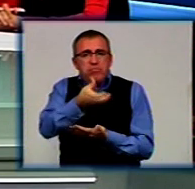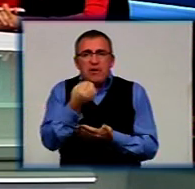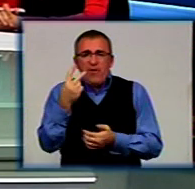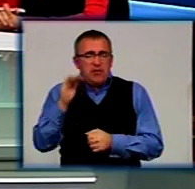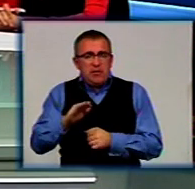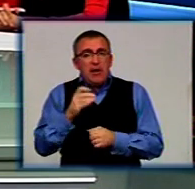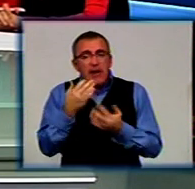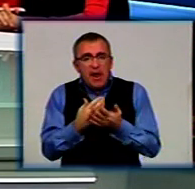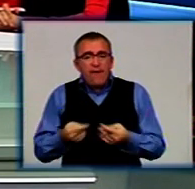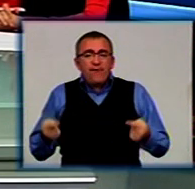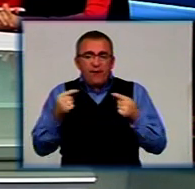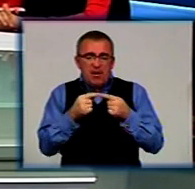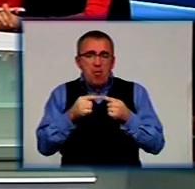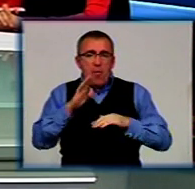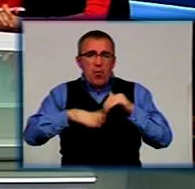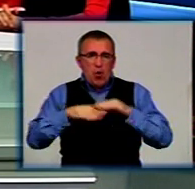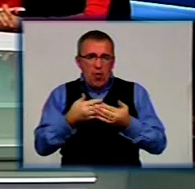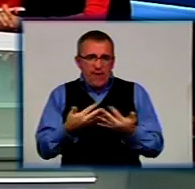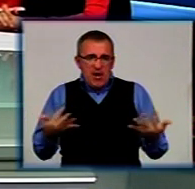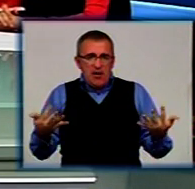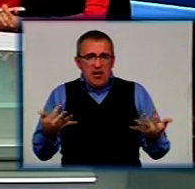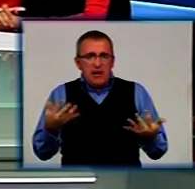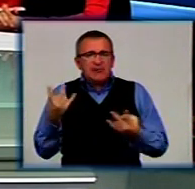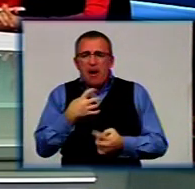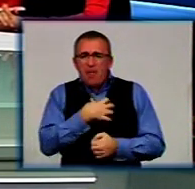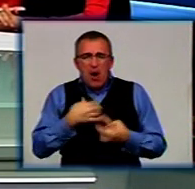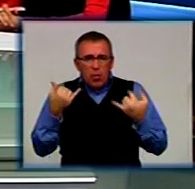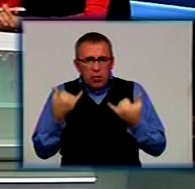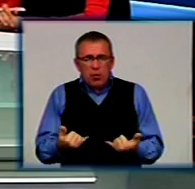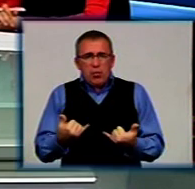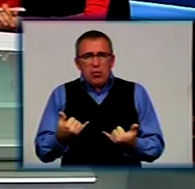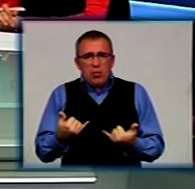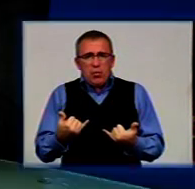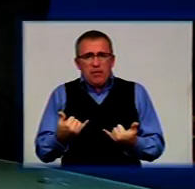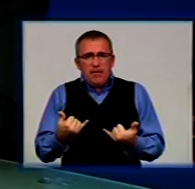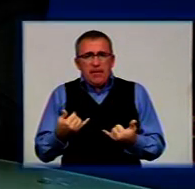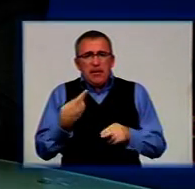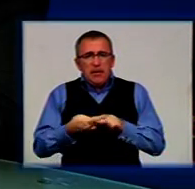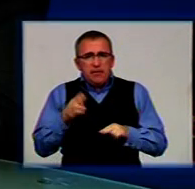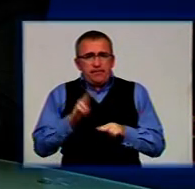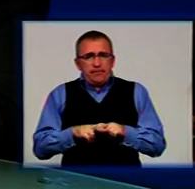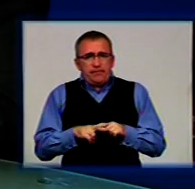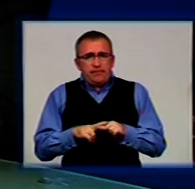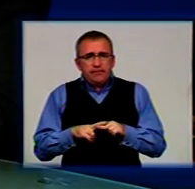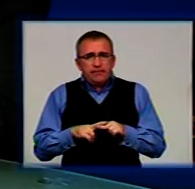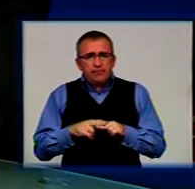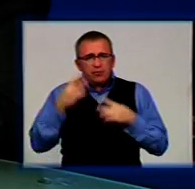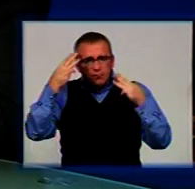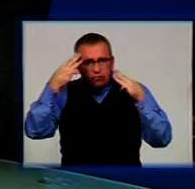12 тисяч. Є відповідні професії. Ну, наприклад, самі актуальні зараз є це